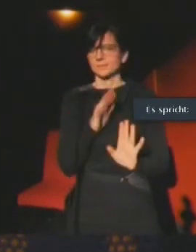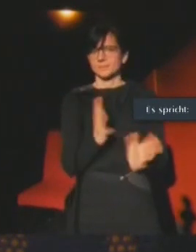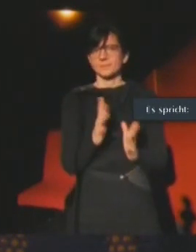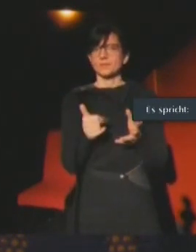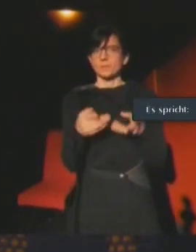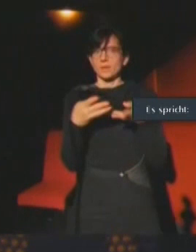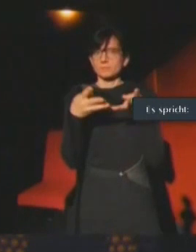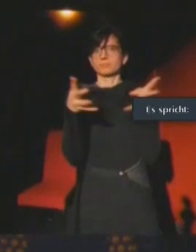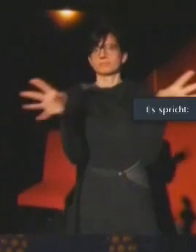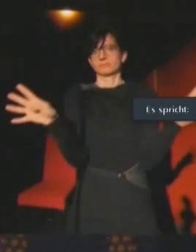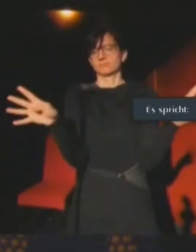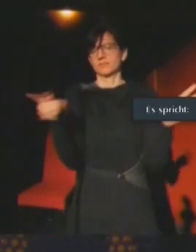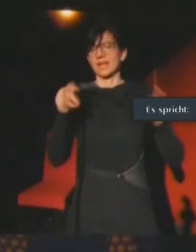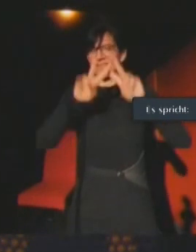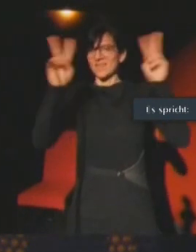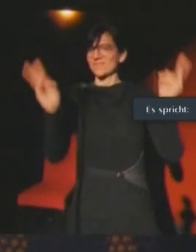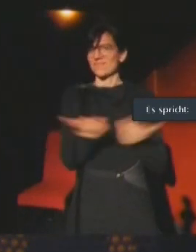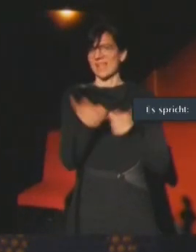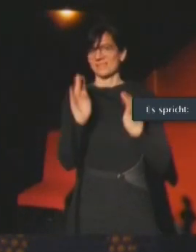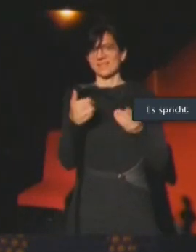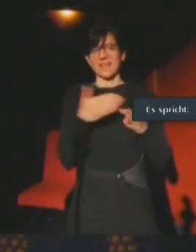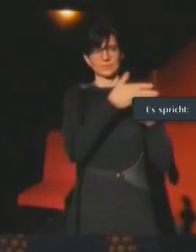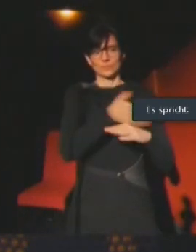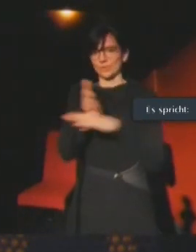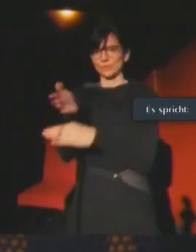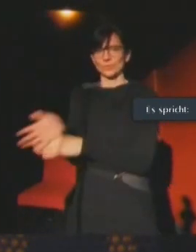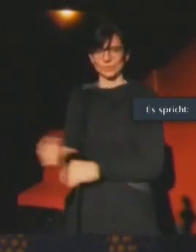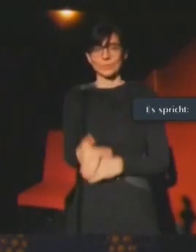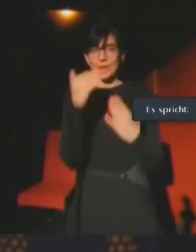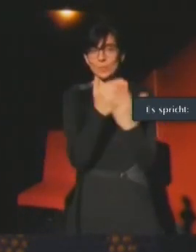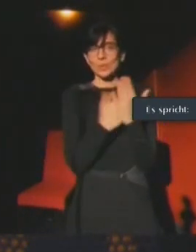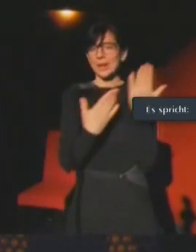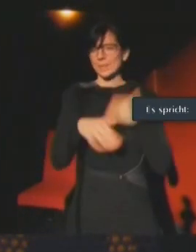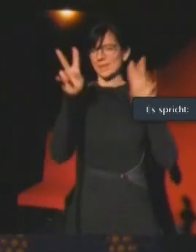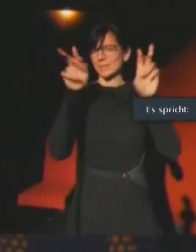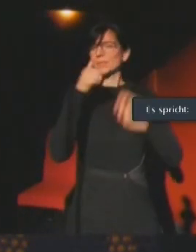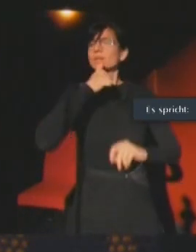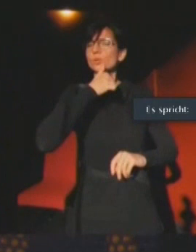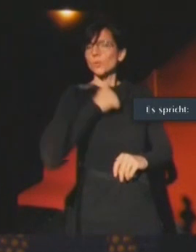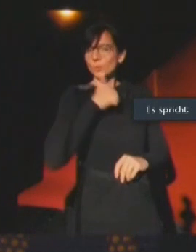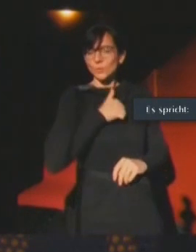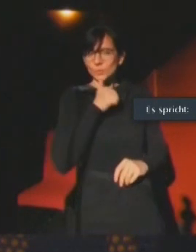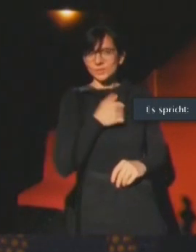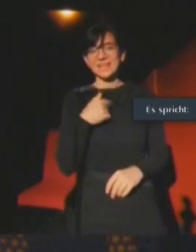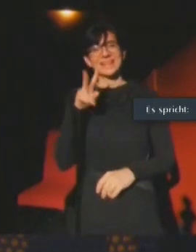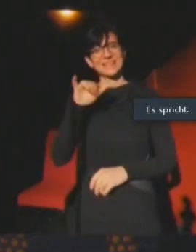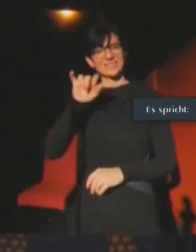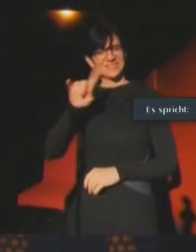sondern man auch in die Welt hineinblickt. Das Programm soll auch grüner werden, Herr